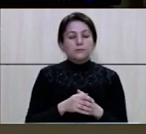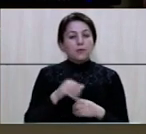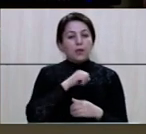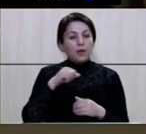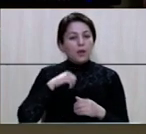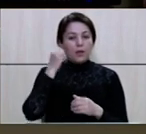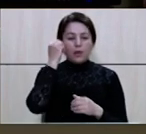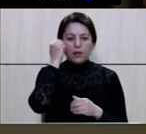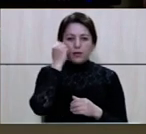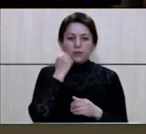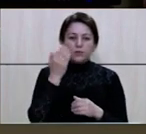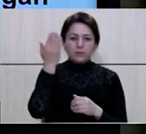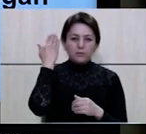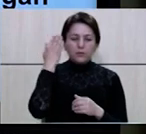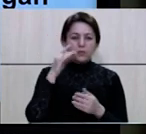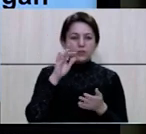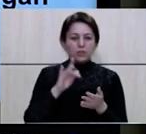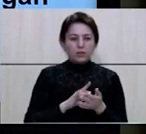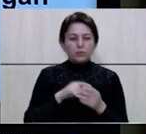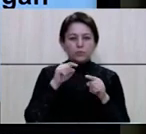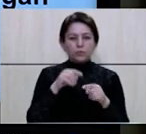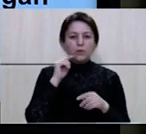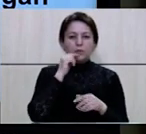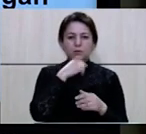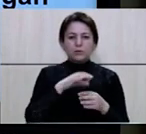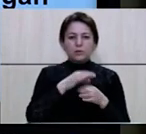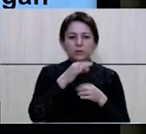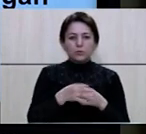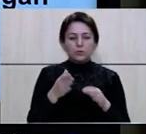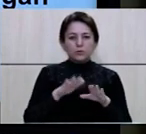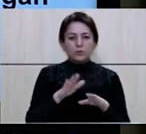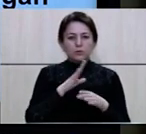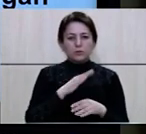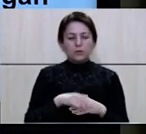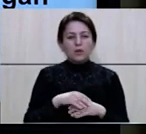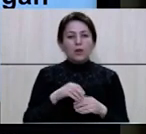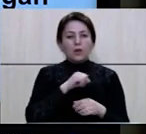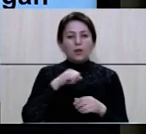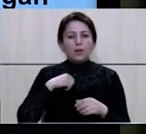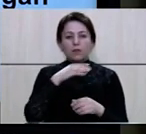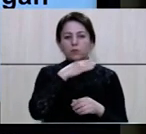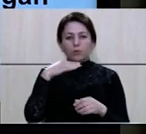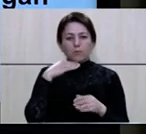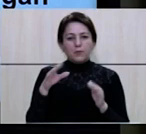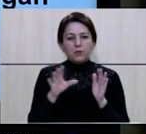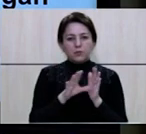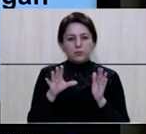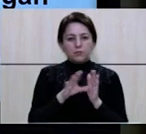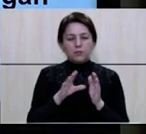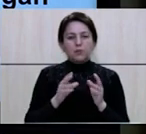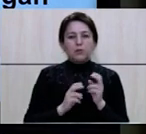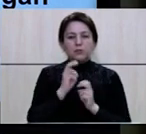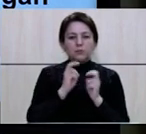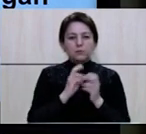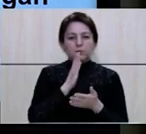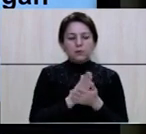Eng qadimiy shaharlar shu iqtisodiy rayonda joylashgan. Eng ko'p elektr energiya ishlab